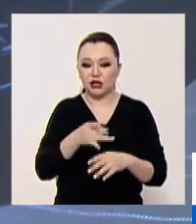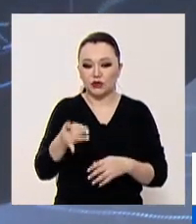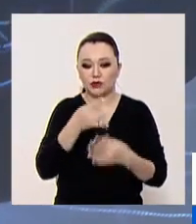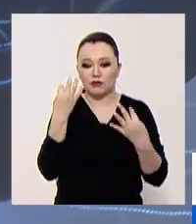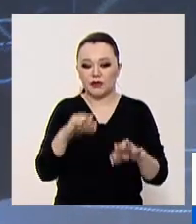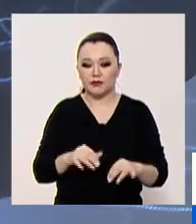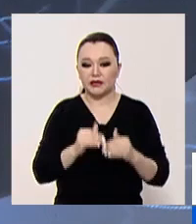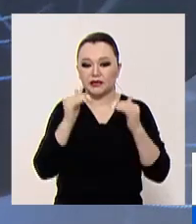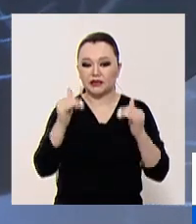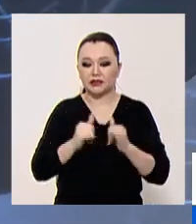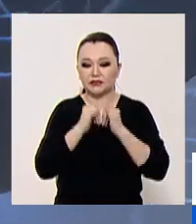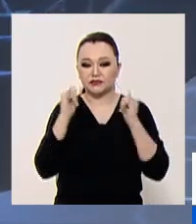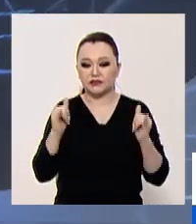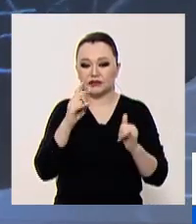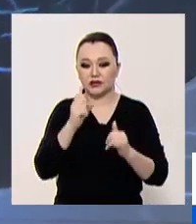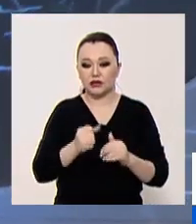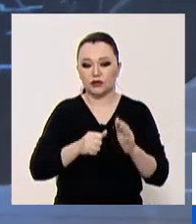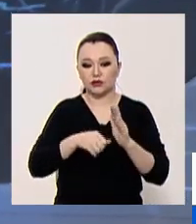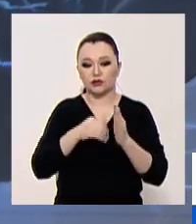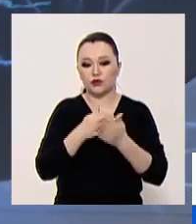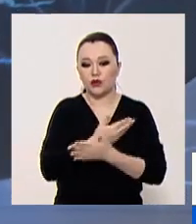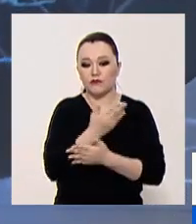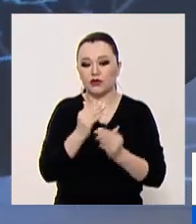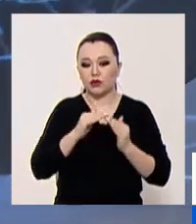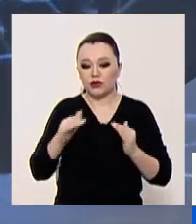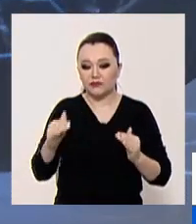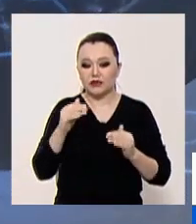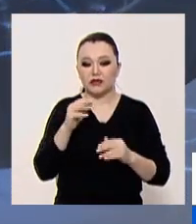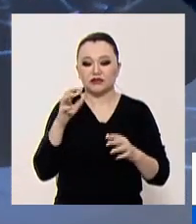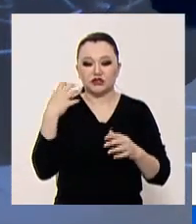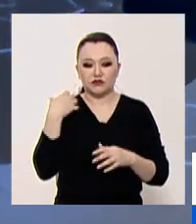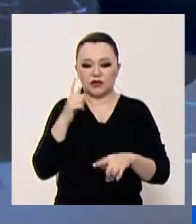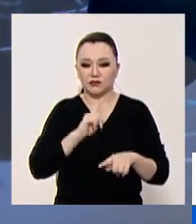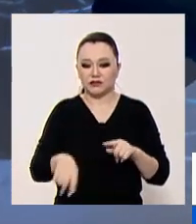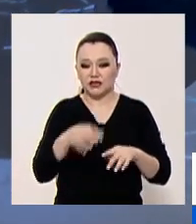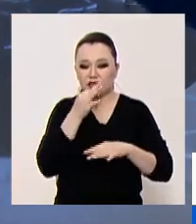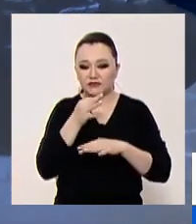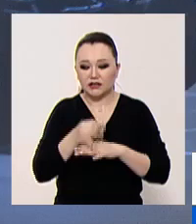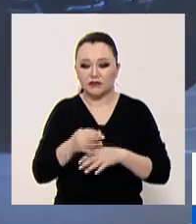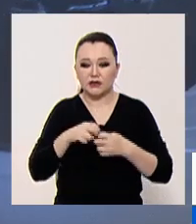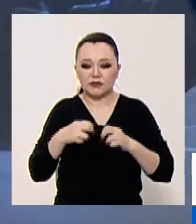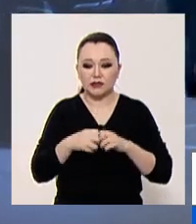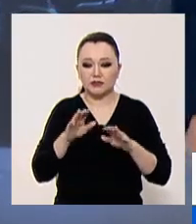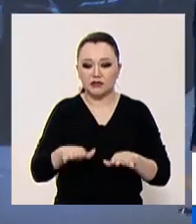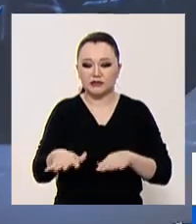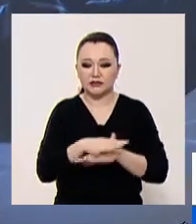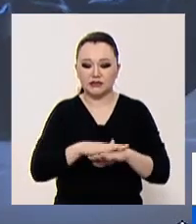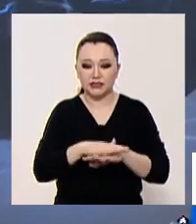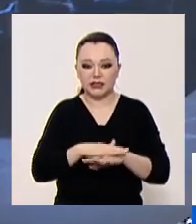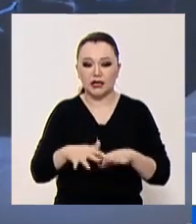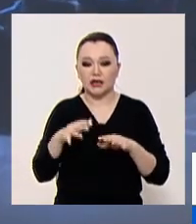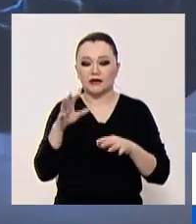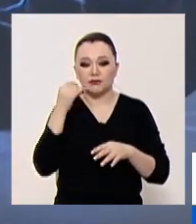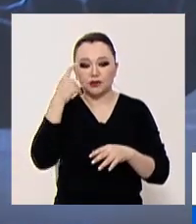позволит поднять развитие на совершенно новый уровень. Чиновники смогут оперативно реагировать на проблемы местного населения.